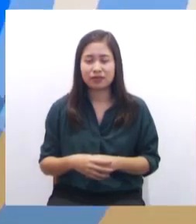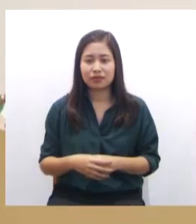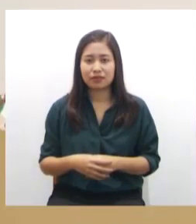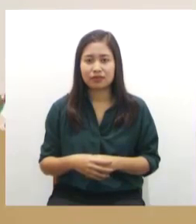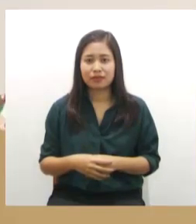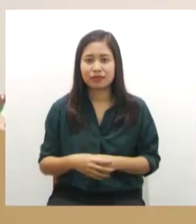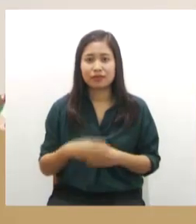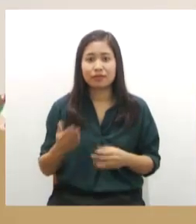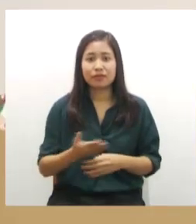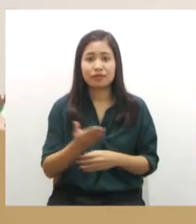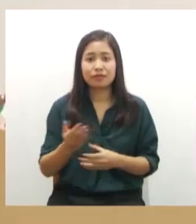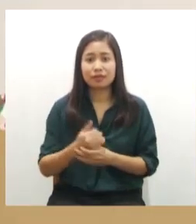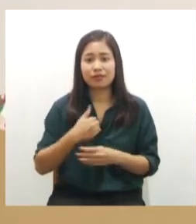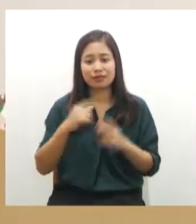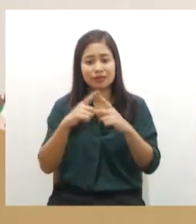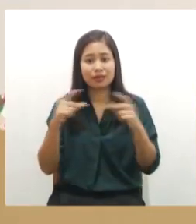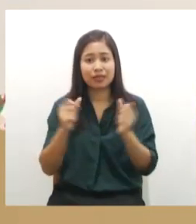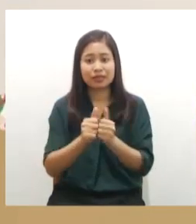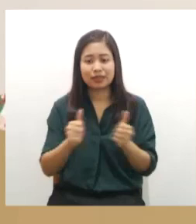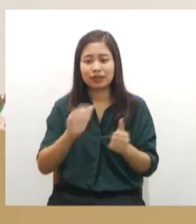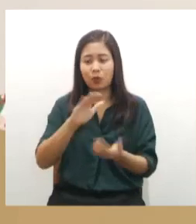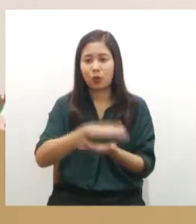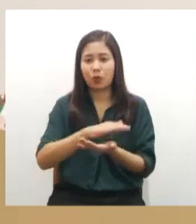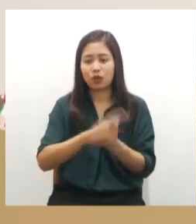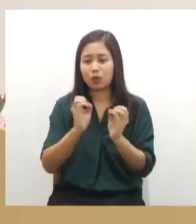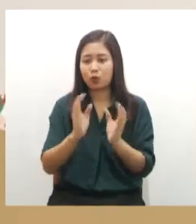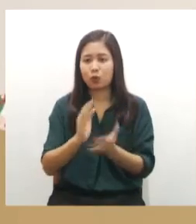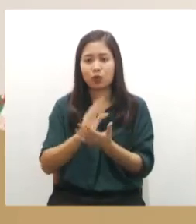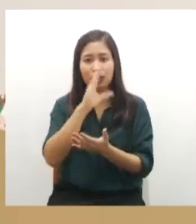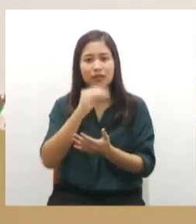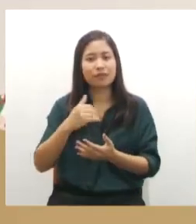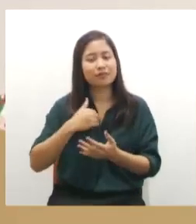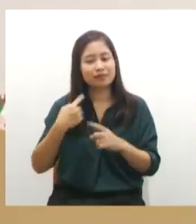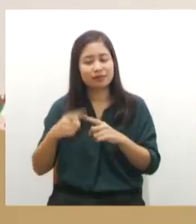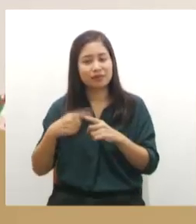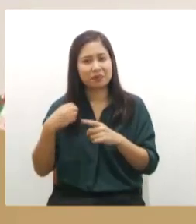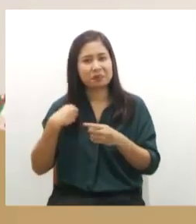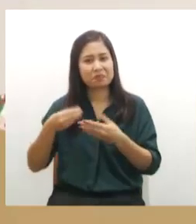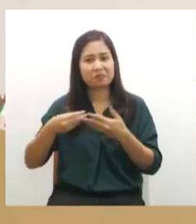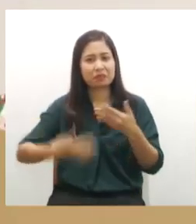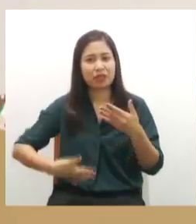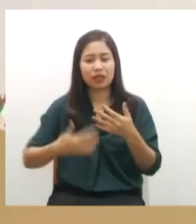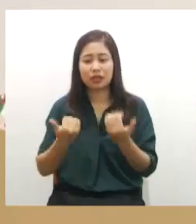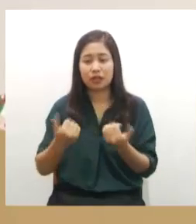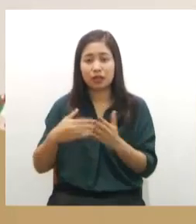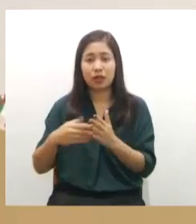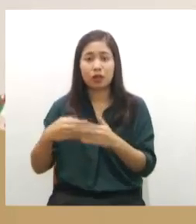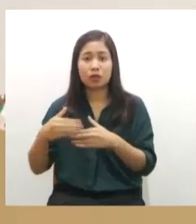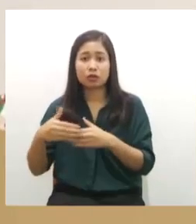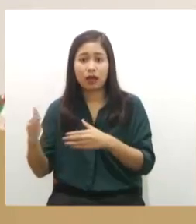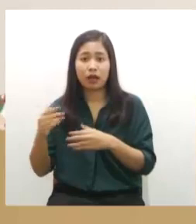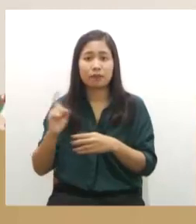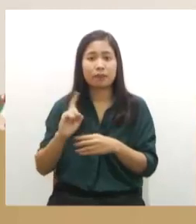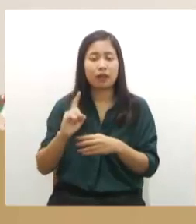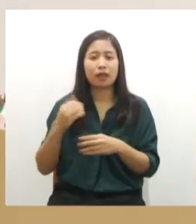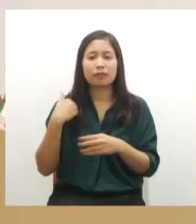คุณผู้ชมคะเรายังคงมีเรื่องราวดีๆของโรงเรียนคุณครูและนักเรียนมาฝากทุกท่านอีกมากมายนะคะและก่อนจากกันไปในวันนี้ค่ะพี่มีนหากท่านผู้ชมท่